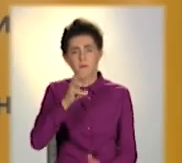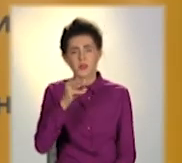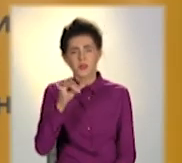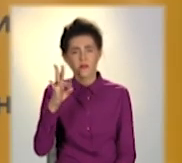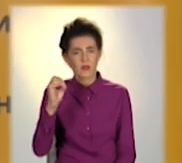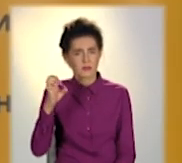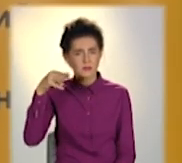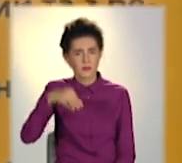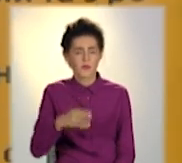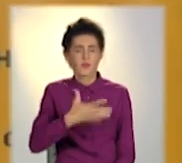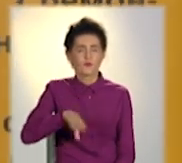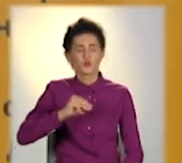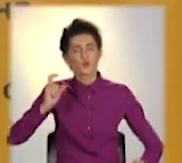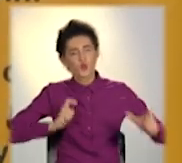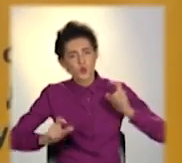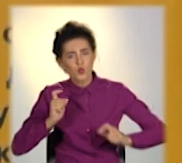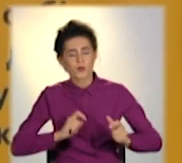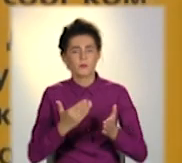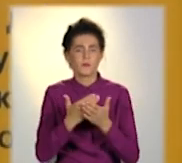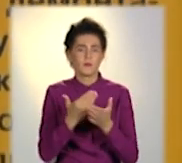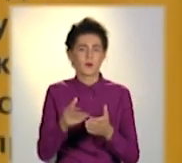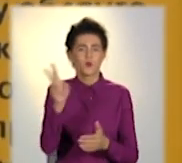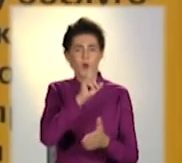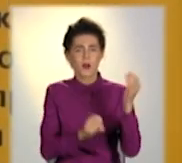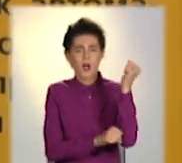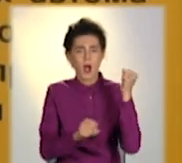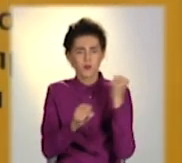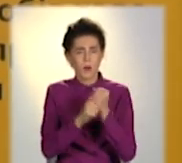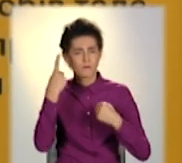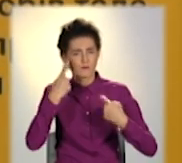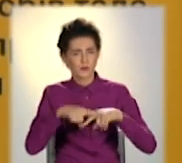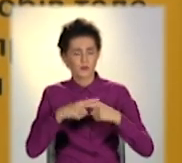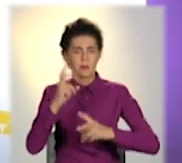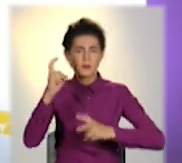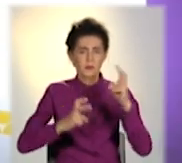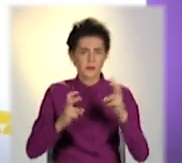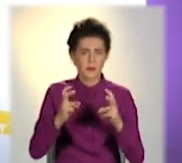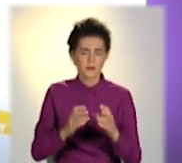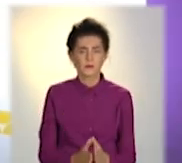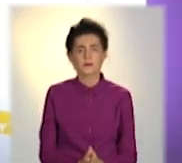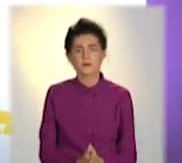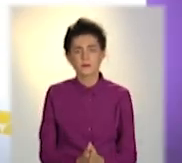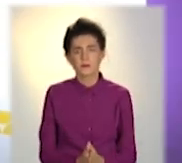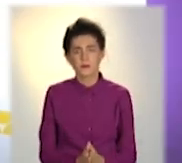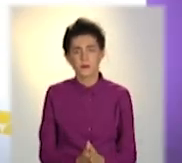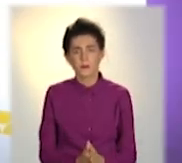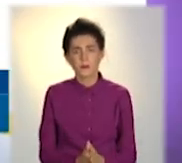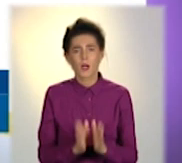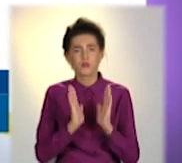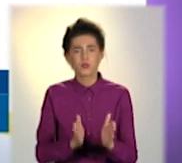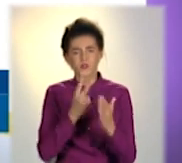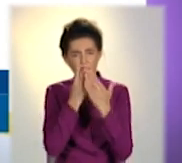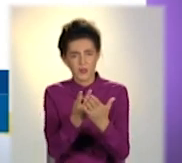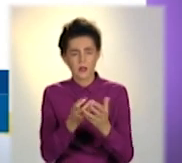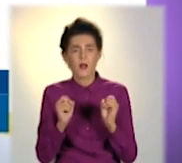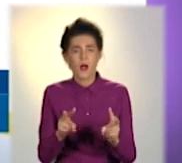Серед учасників – не тільки студенти коледжів, а й працівники промислових підприємств. Буде видно якість